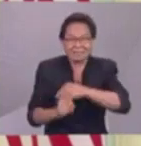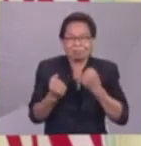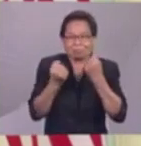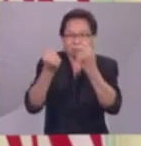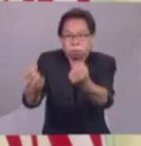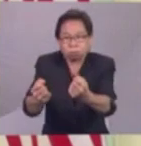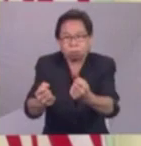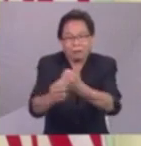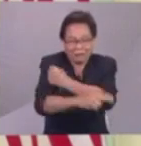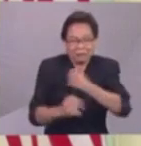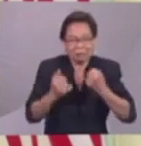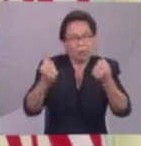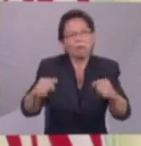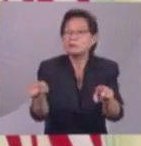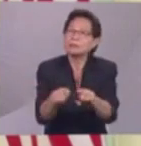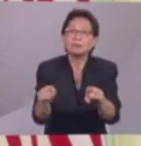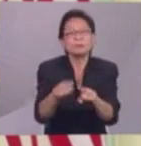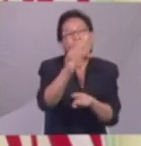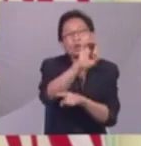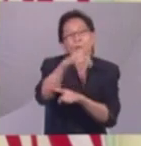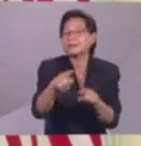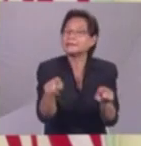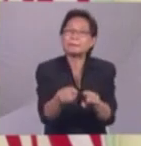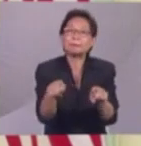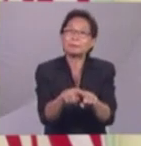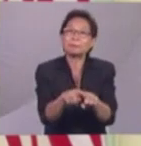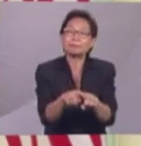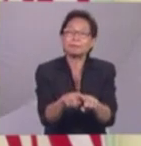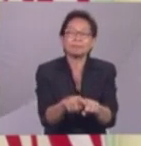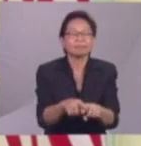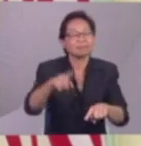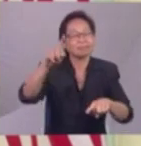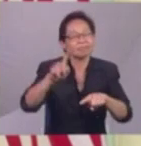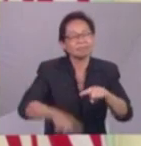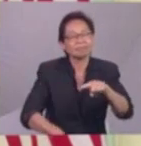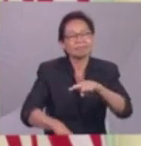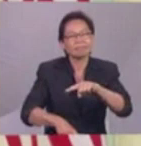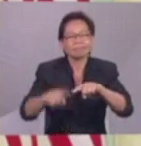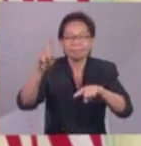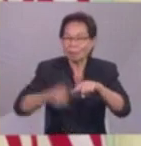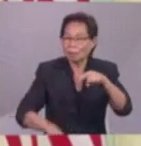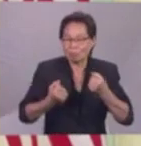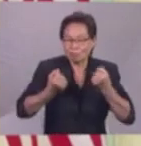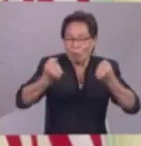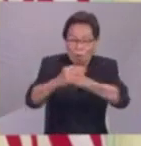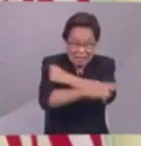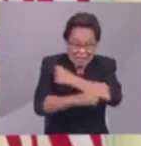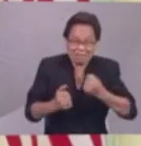sama. Tidak ada perubahan. Iaitu tidak boleh merentas negeri